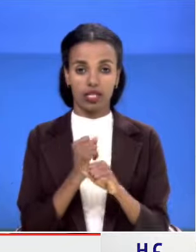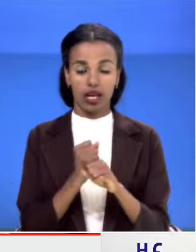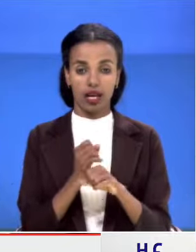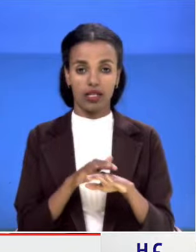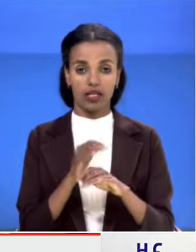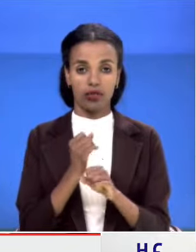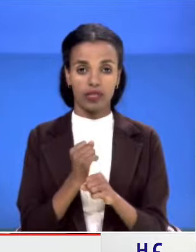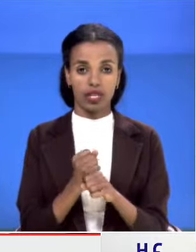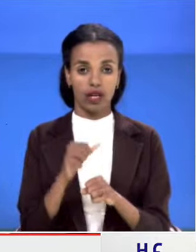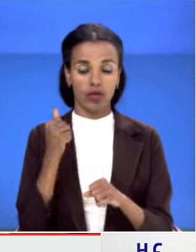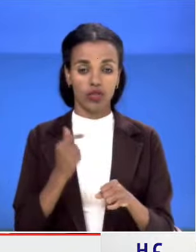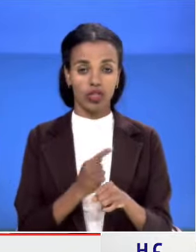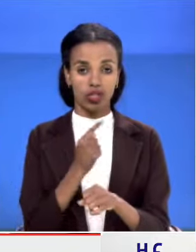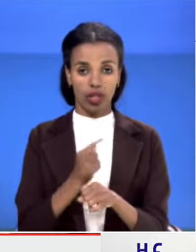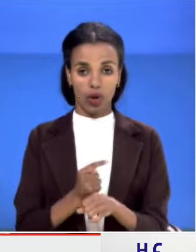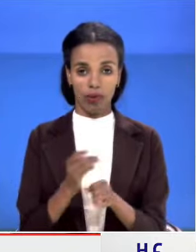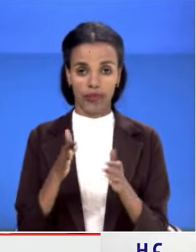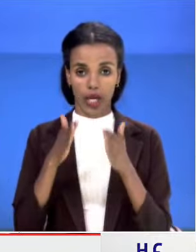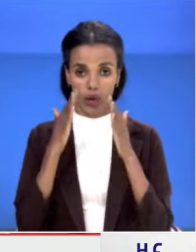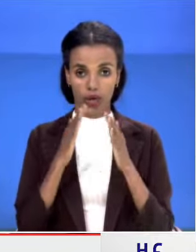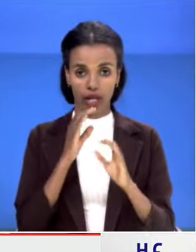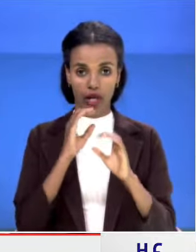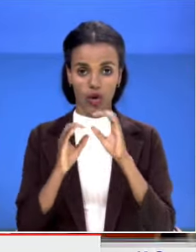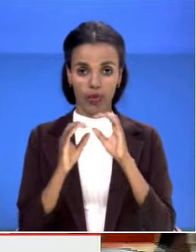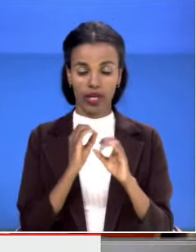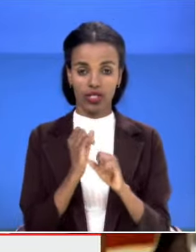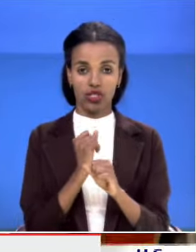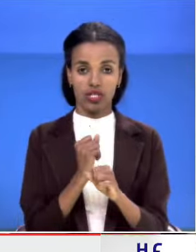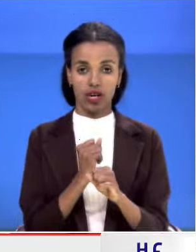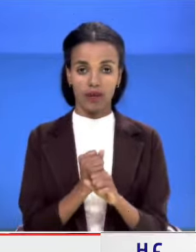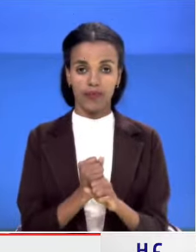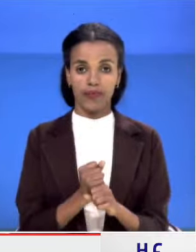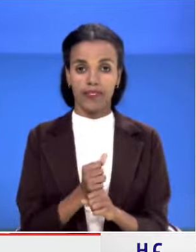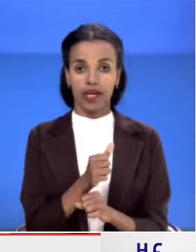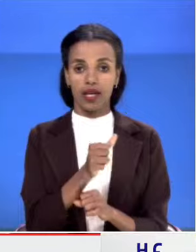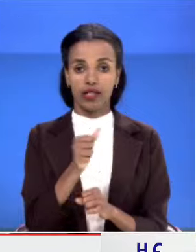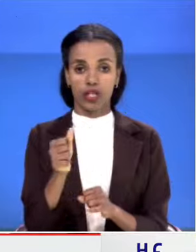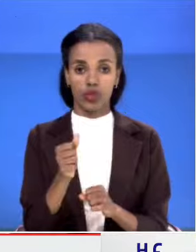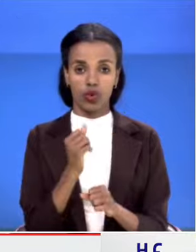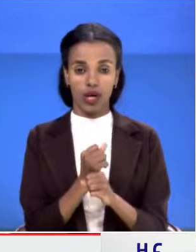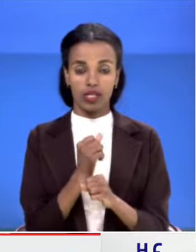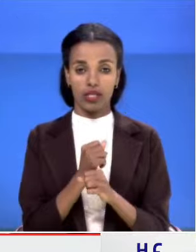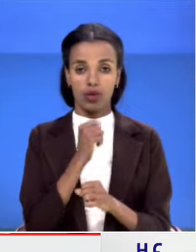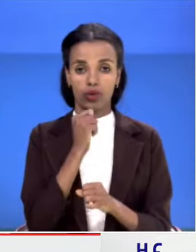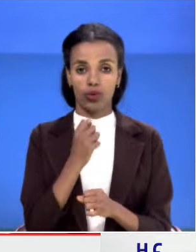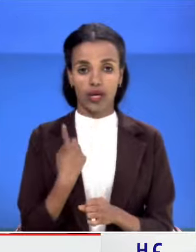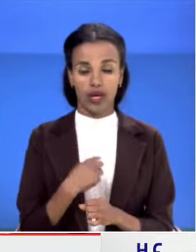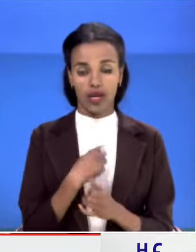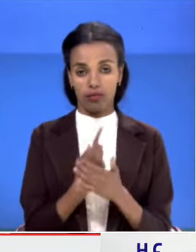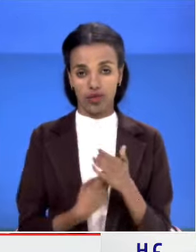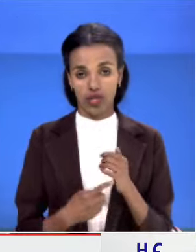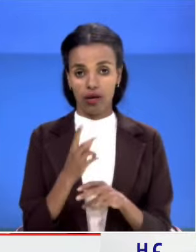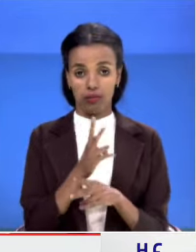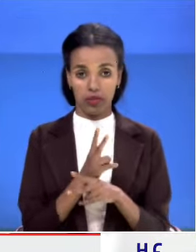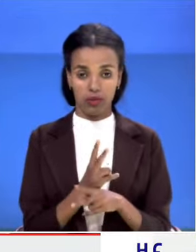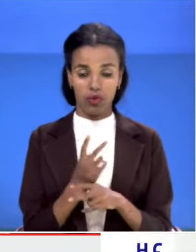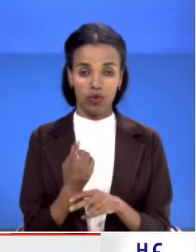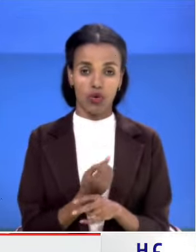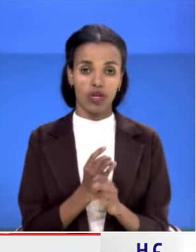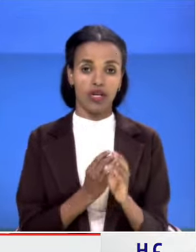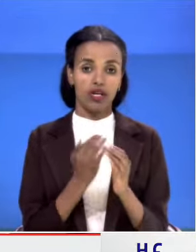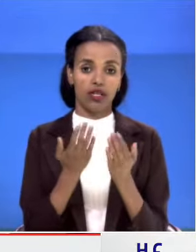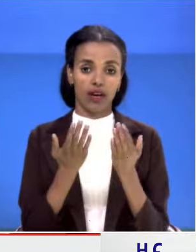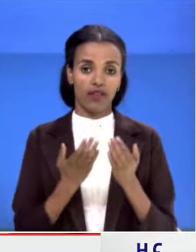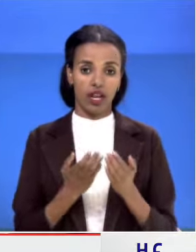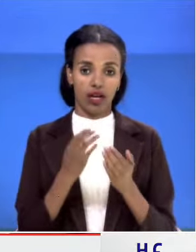ደግሞ ተቋም ተኮር የኮሚኒኬሽን ስራ ራሳቸው ካልሰሩ እኛኑ ብቻ የሚጠብቁ ከሆነ ተፈላጊ